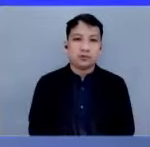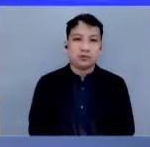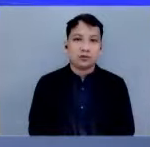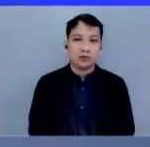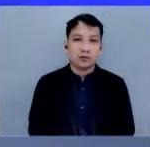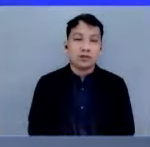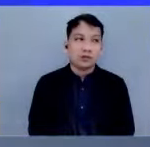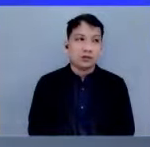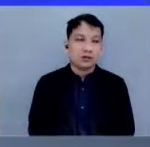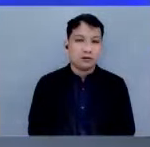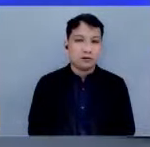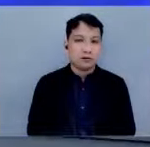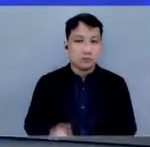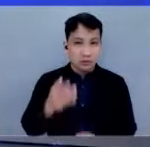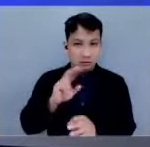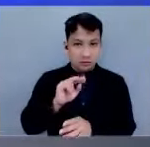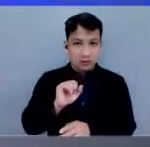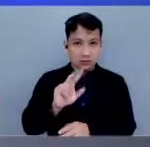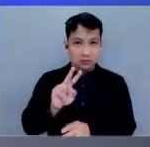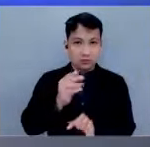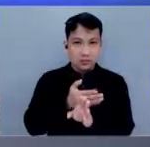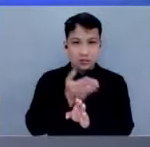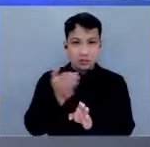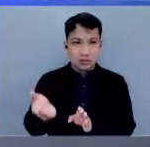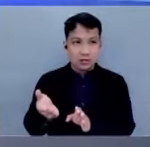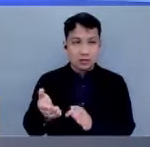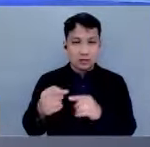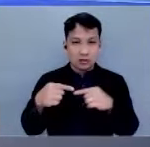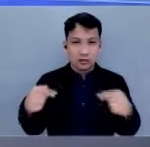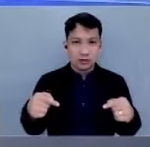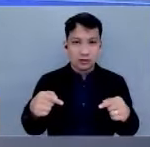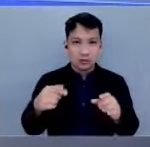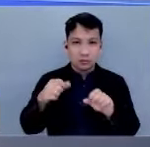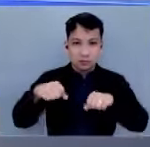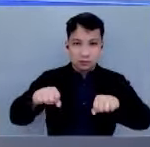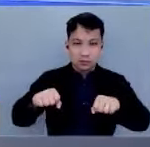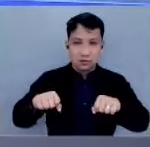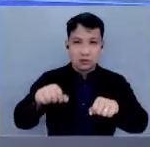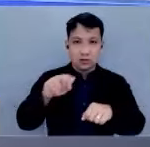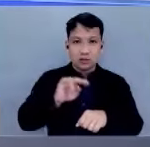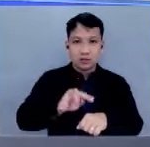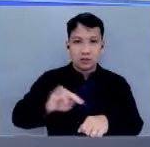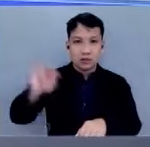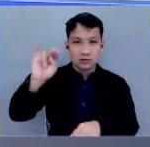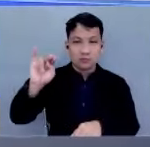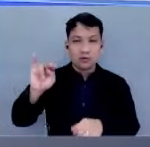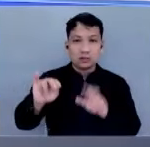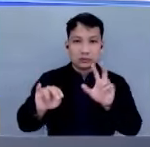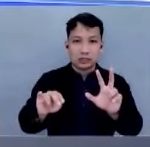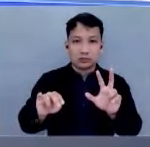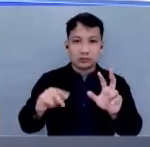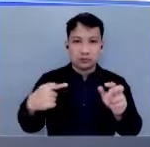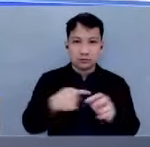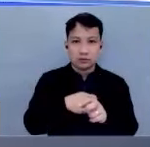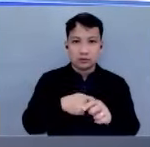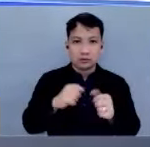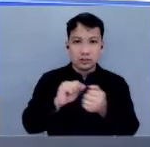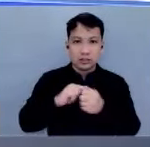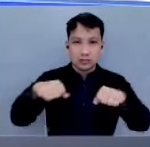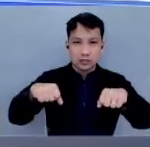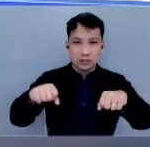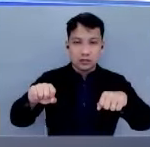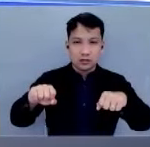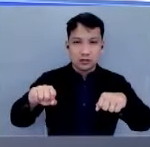Tumagilid ang isang SUV matapos itong mabangga ng isang motorsiklo sa Ilocos Sur. Tatlong sugatan kabilang ang isang rider na nabalian ng